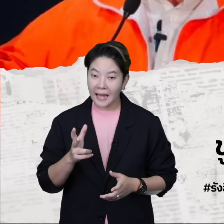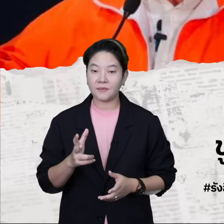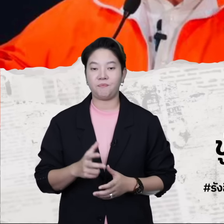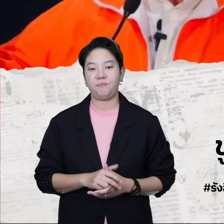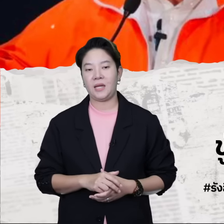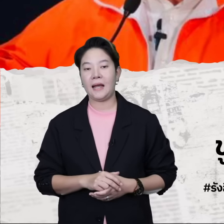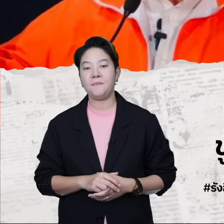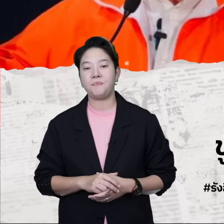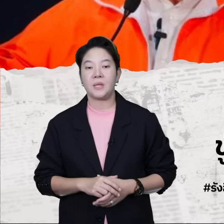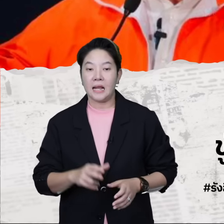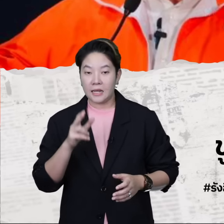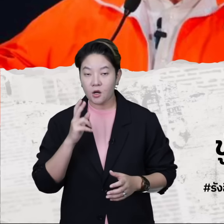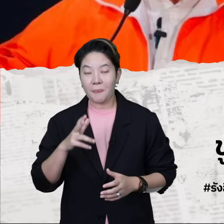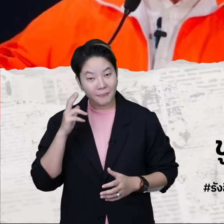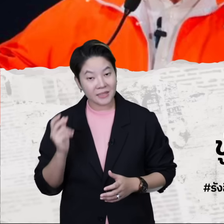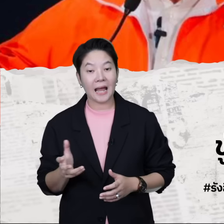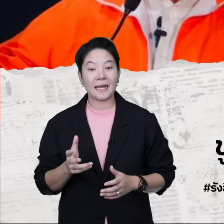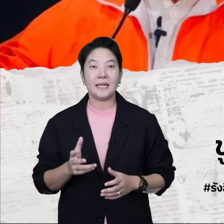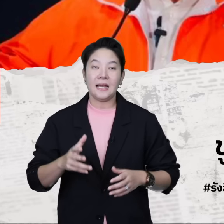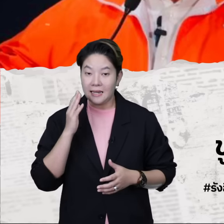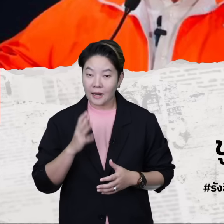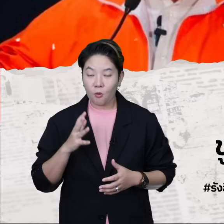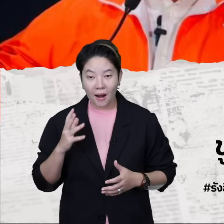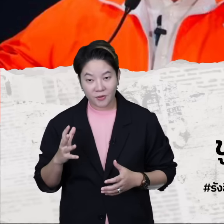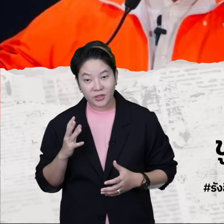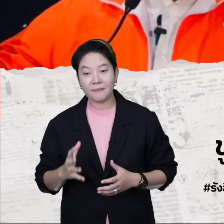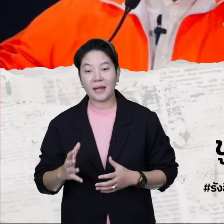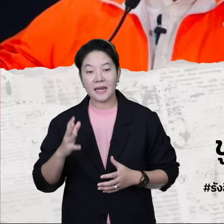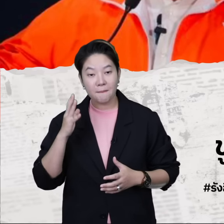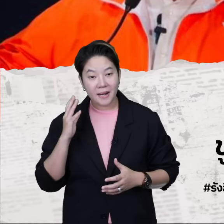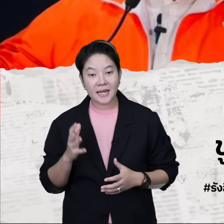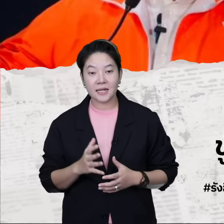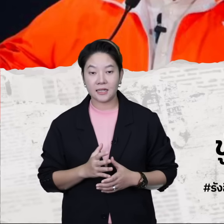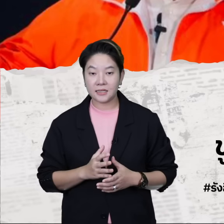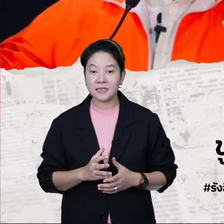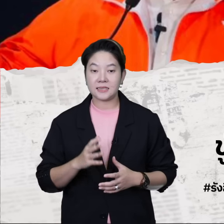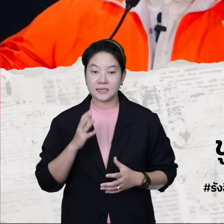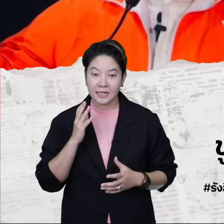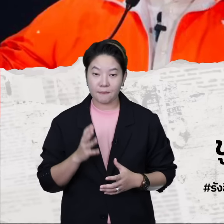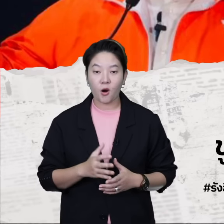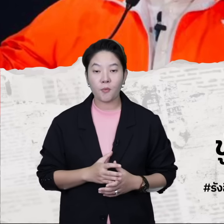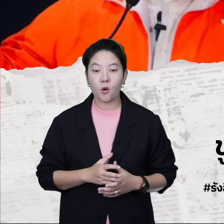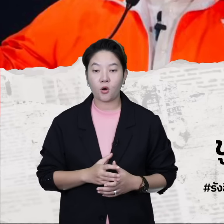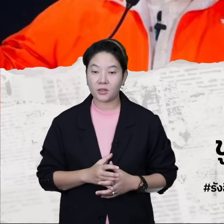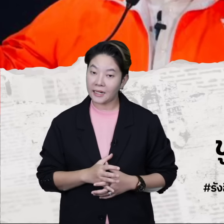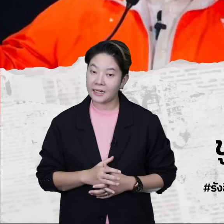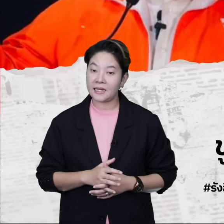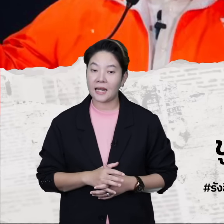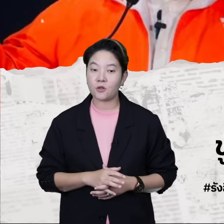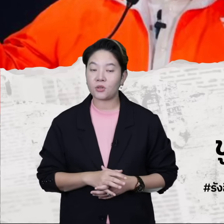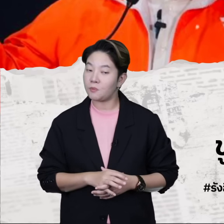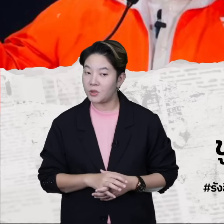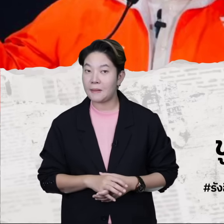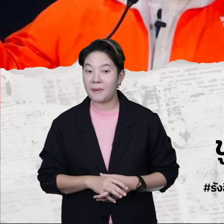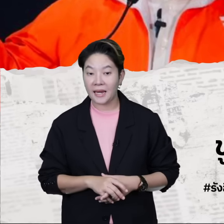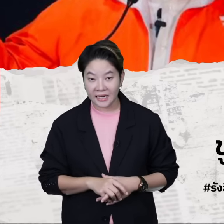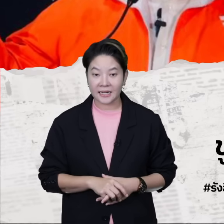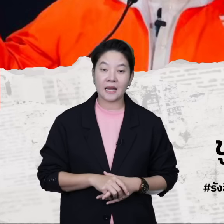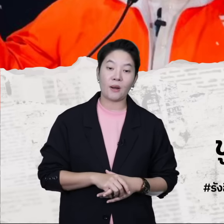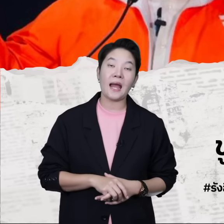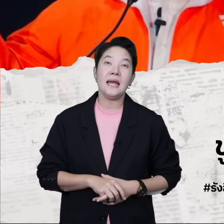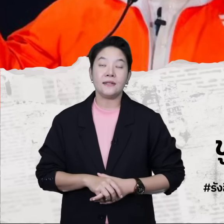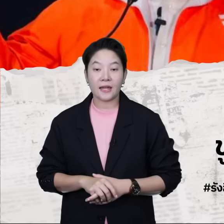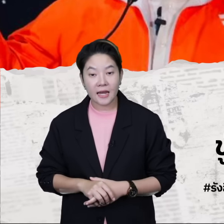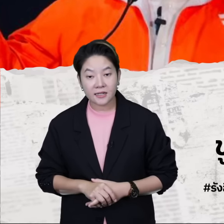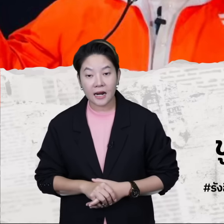ะของท่านนะแล้วก็พรรคเพื่อไทยและความอยุติธรรมนั้นเนี่ยไม่ได้เกิดขึ้นกับครอบครัวของท่านอดีตนายกรัฐมนตรีเพียงอย่